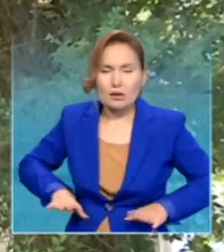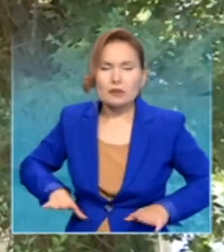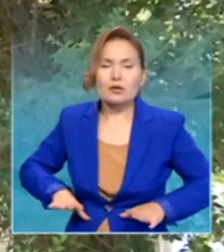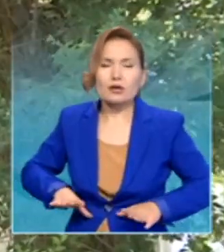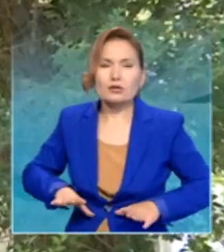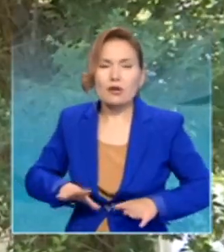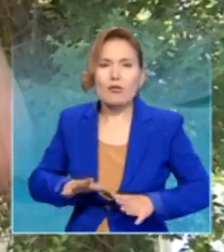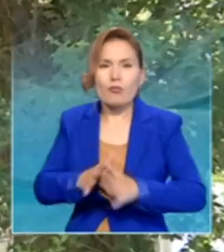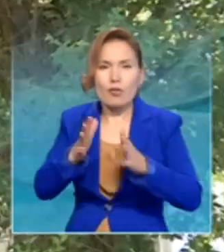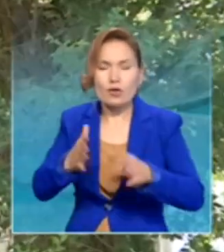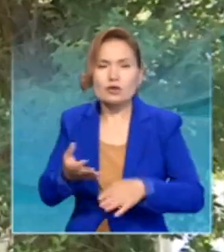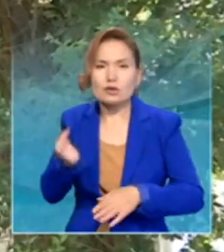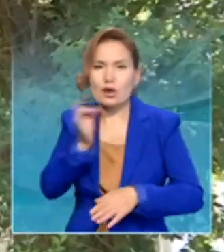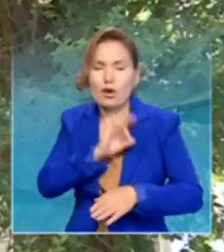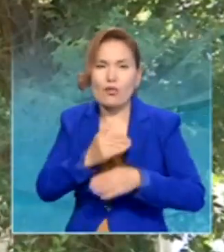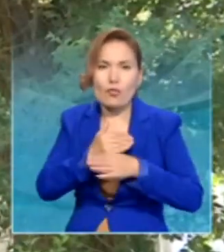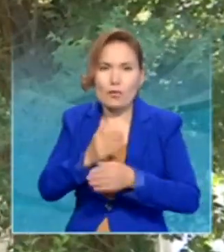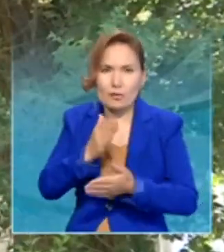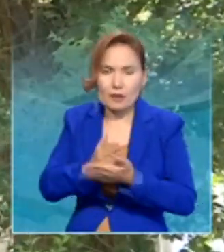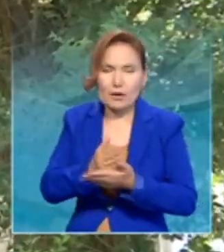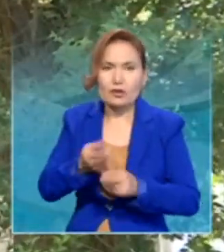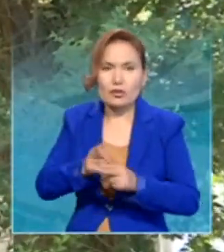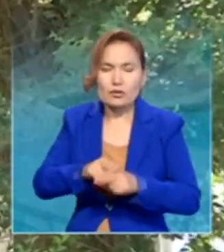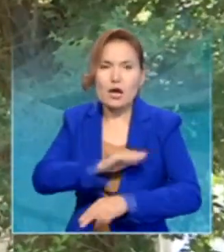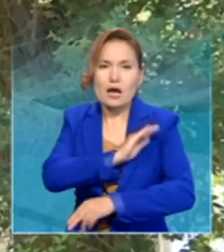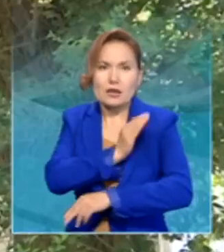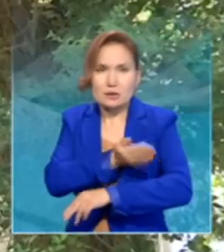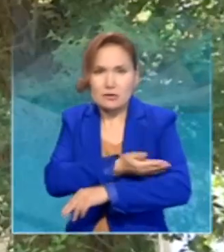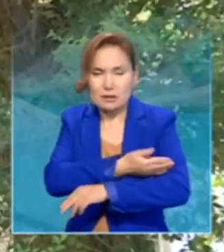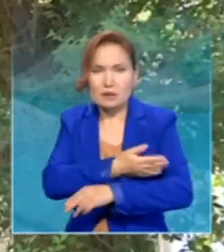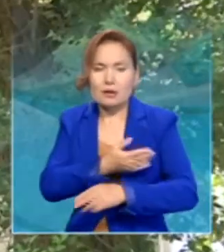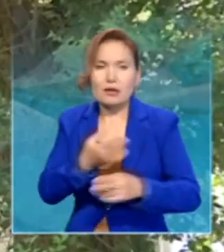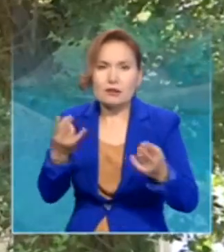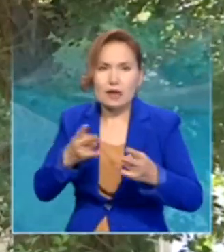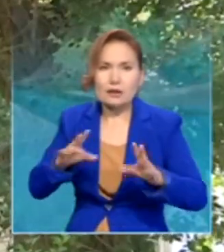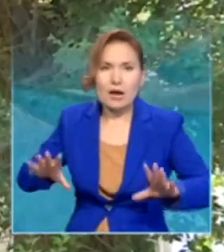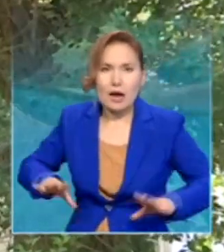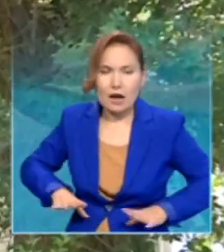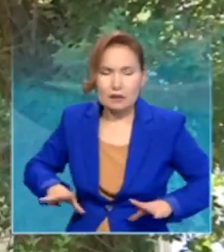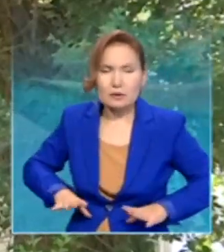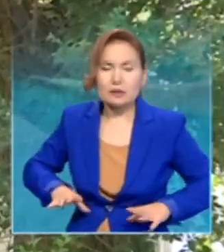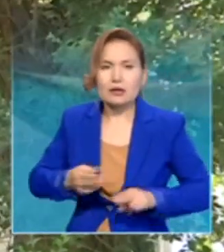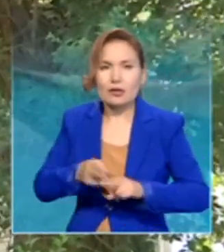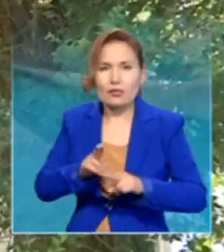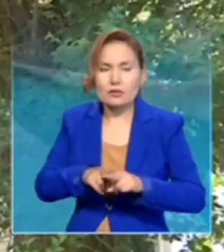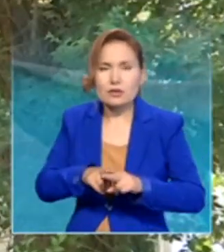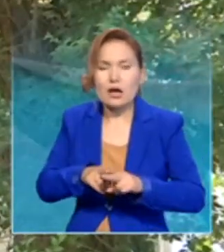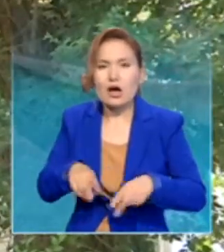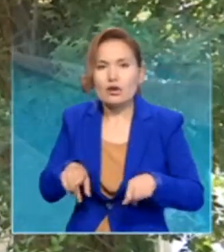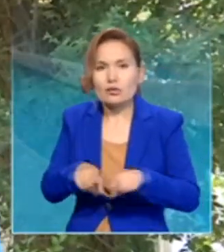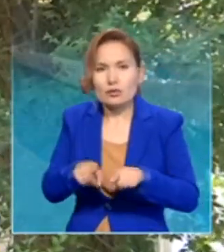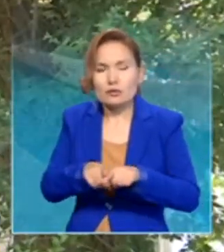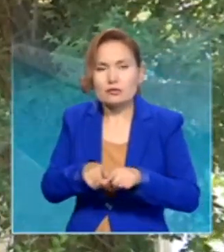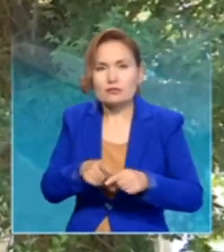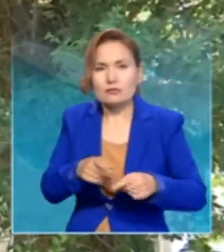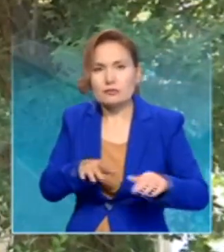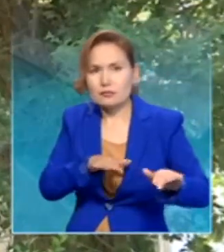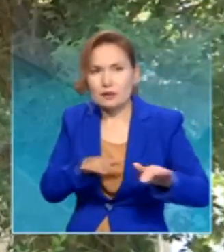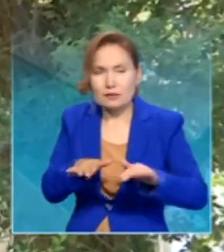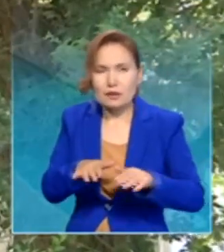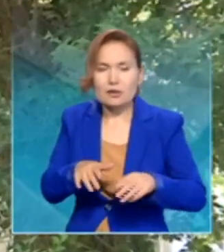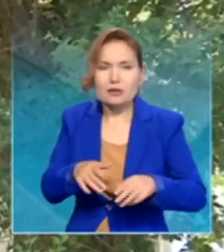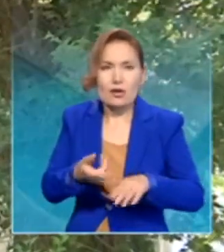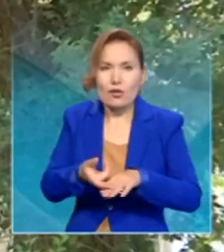тиеді. Тек палуанға ғана тиесілеміз. Одан кейін көп Құдай қаласа тамыз